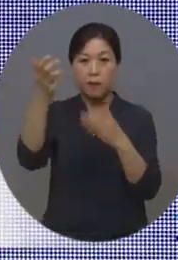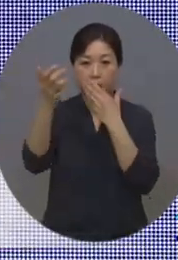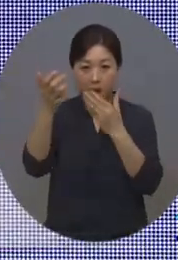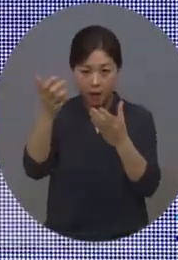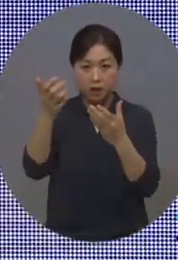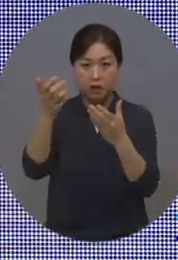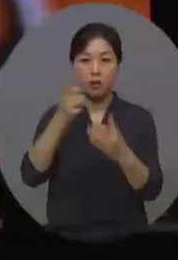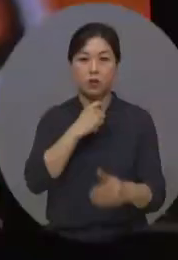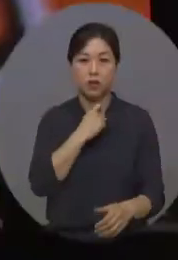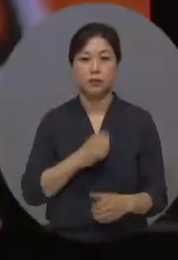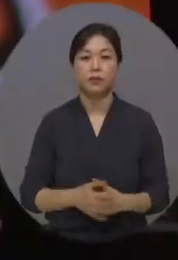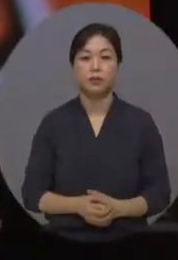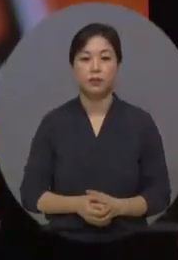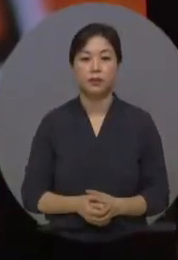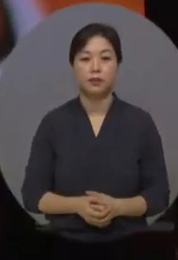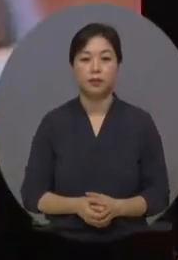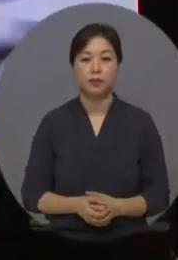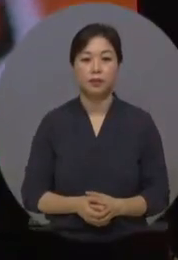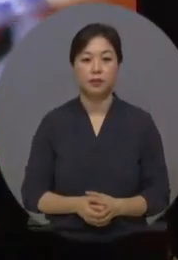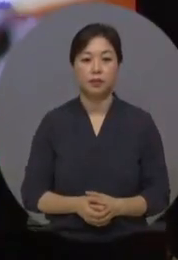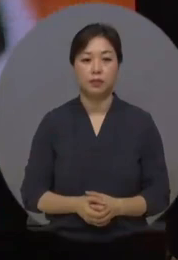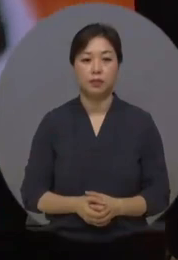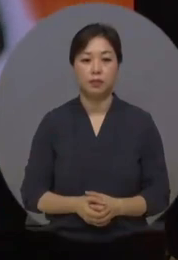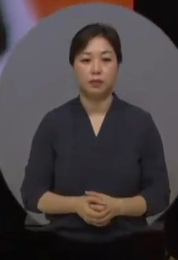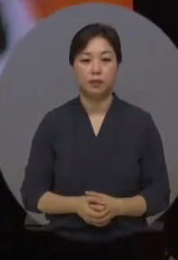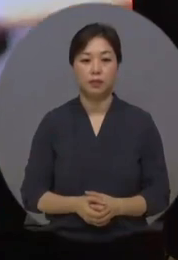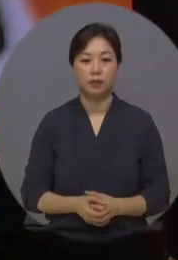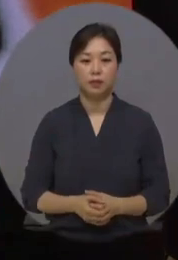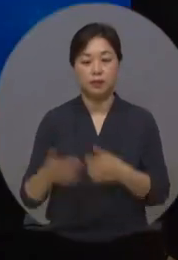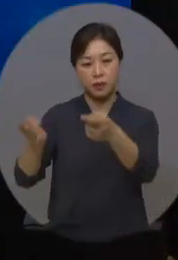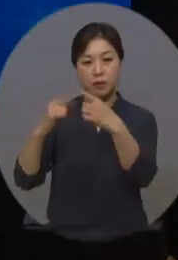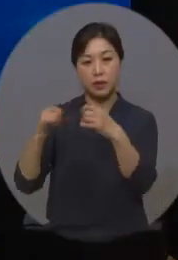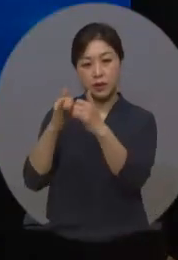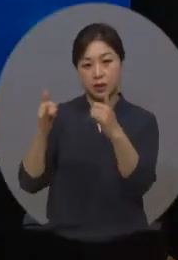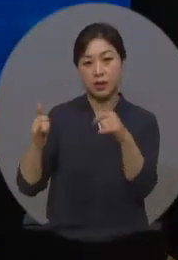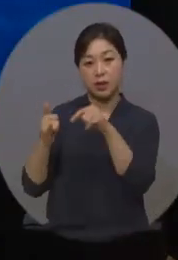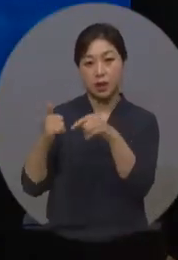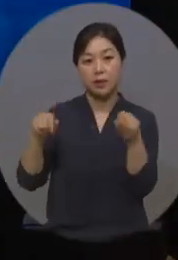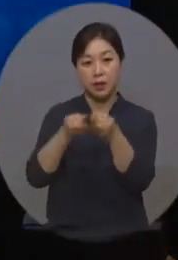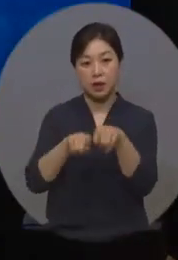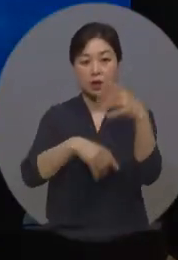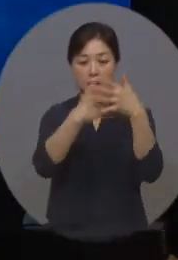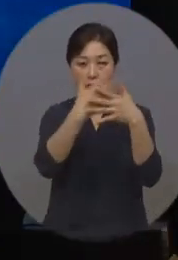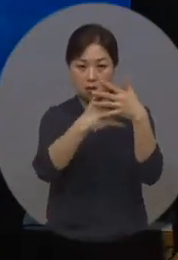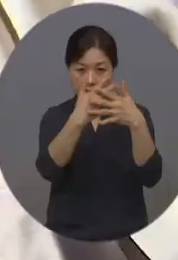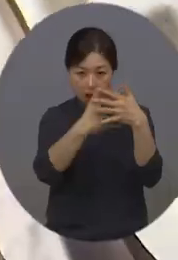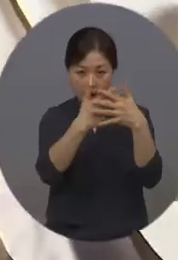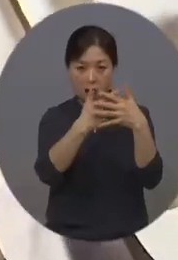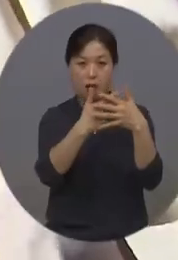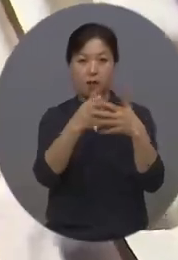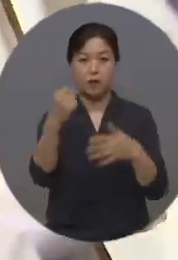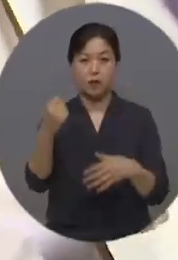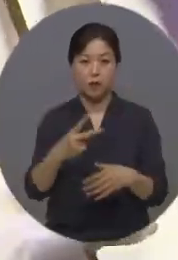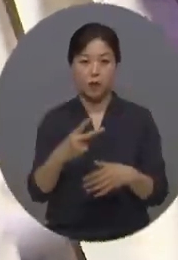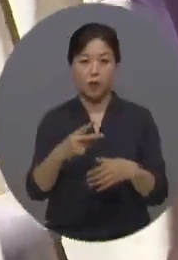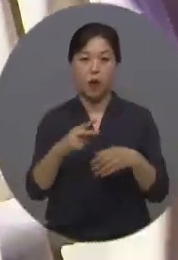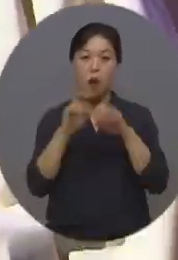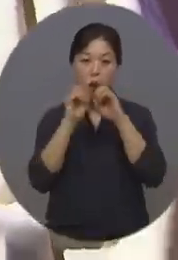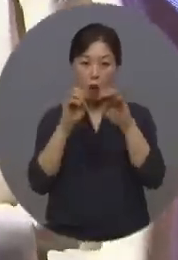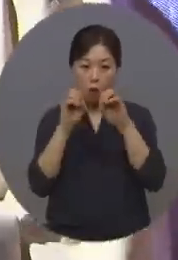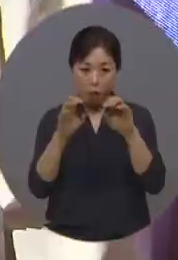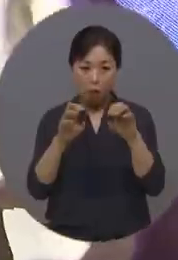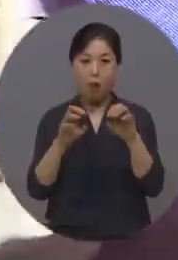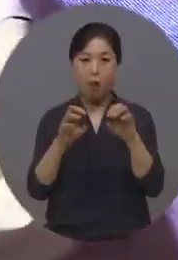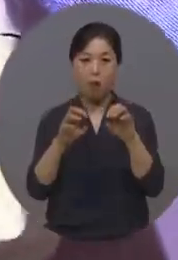있기를 바랍니다 한편 이날 공단은 참석자들과 함께 하는 영상 퍼포먼스와 홍보대사인 기타리스트